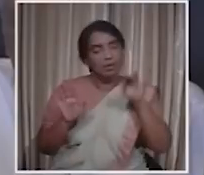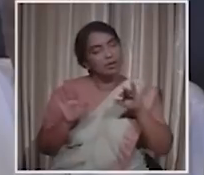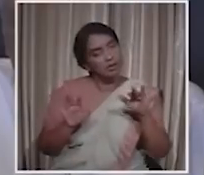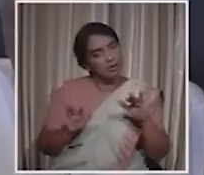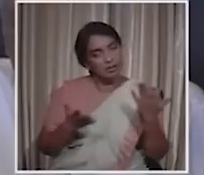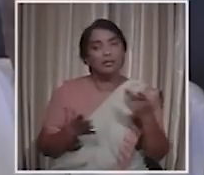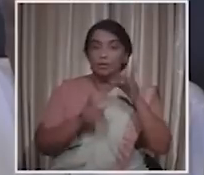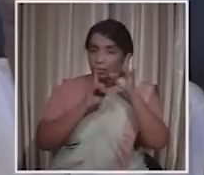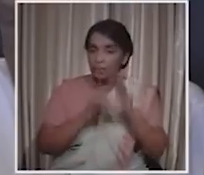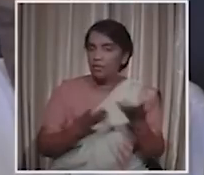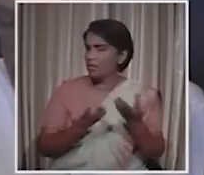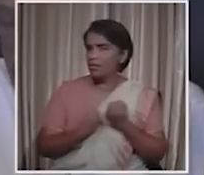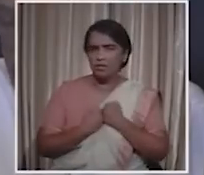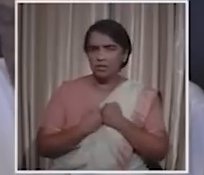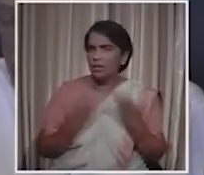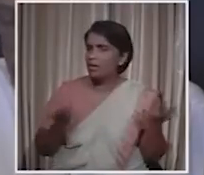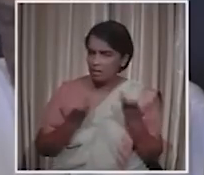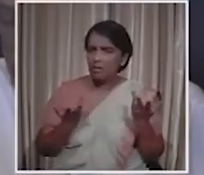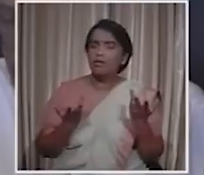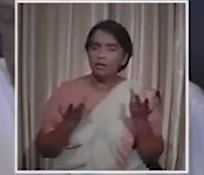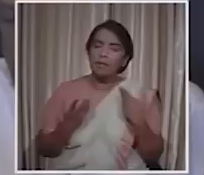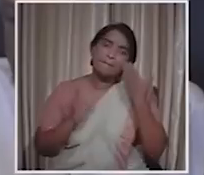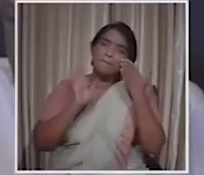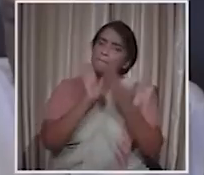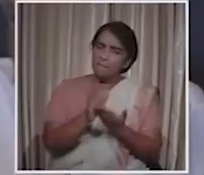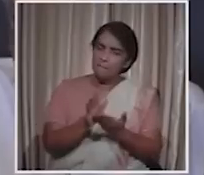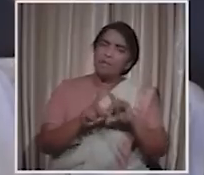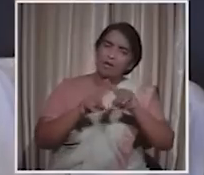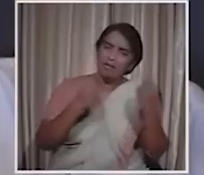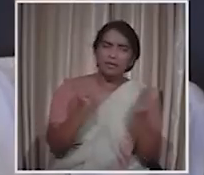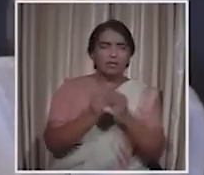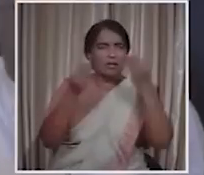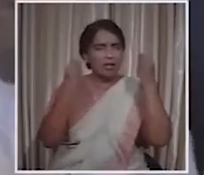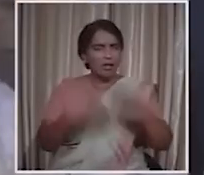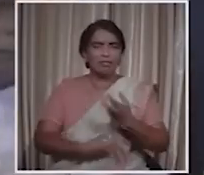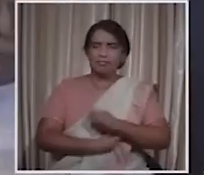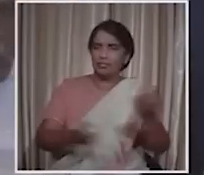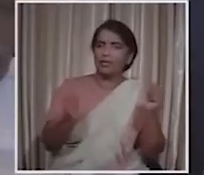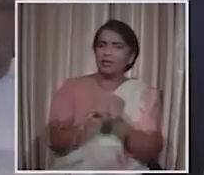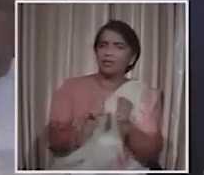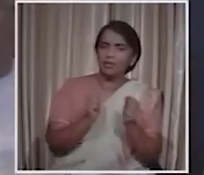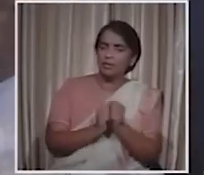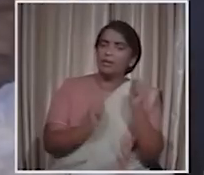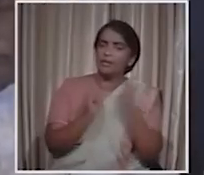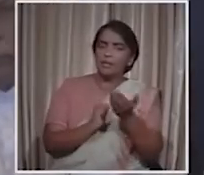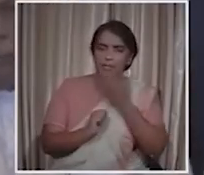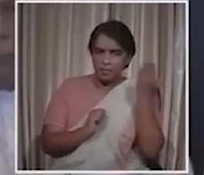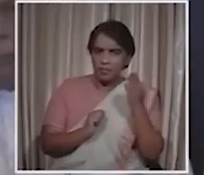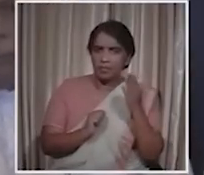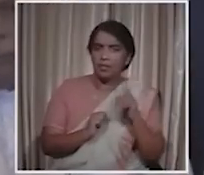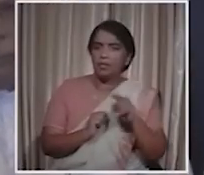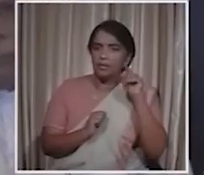නැත්නම් එවැනි අවස්ථාවක් අපට නැති බව පෙන්වීම සඳහා නොයෙකුත් කඩාකප්පල්කාරී ක්‍රියා කරන්න පුළුවන්.